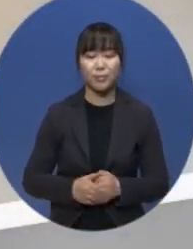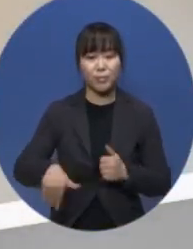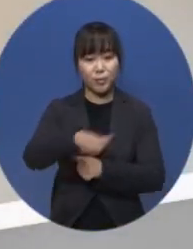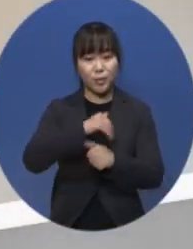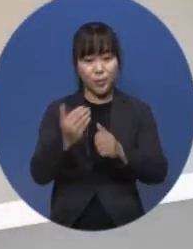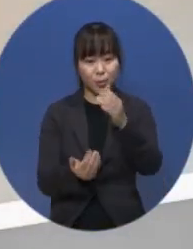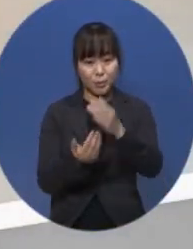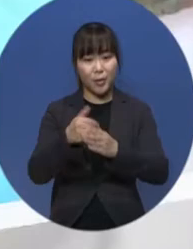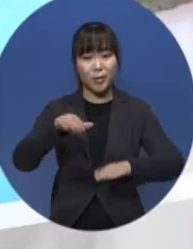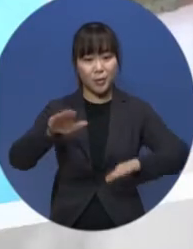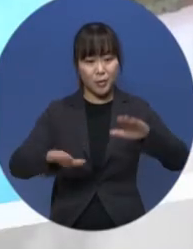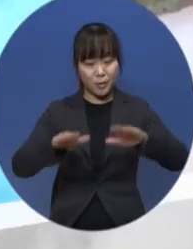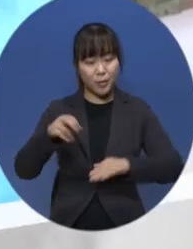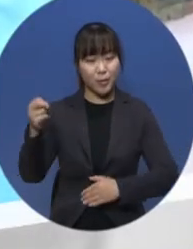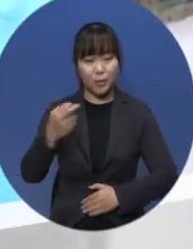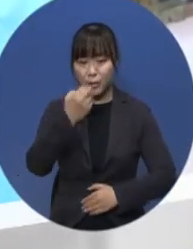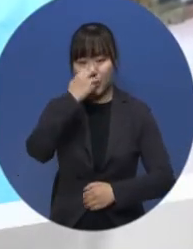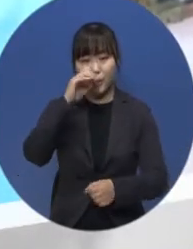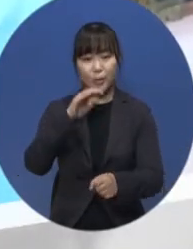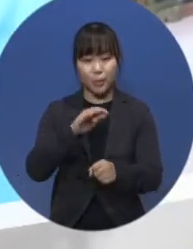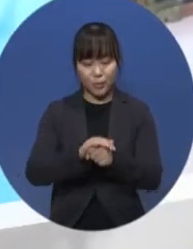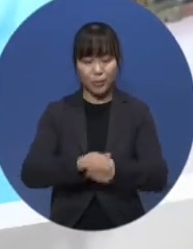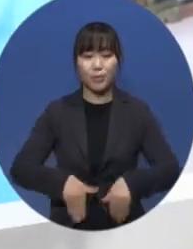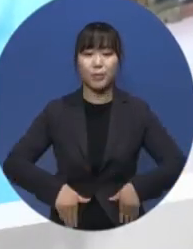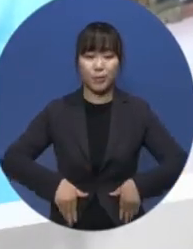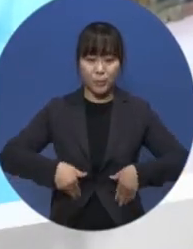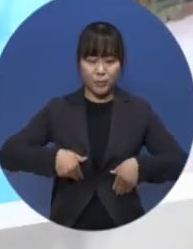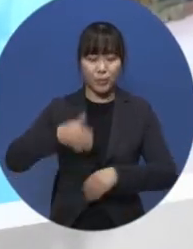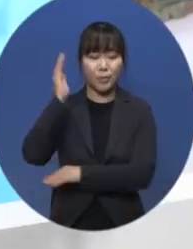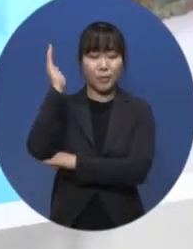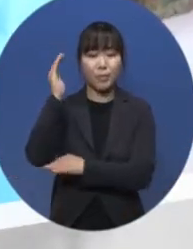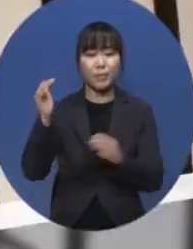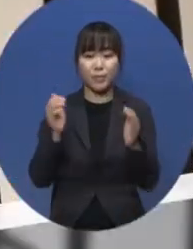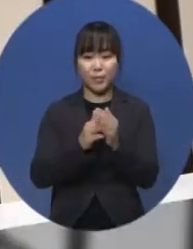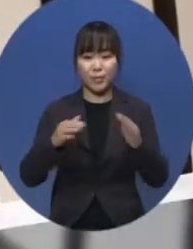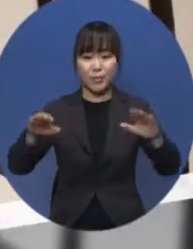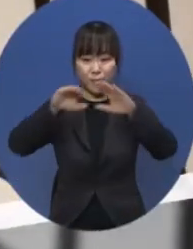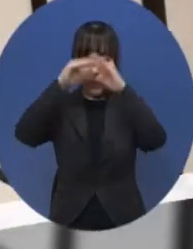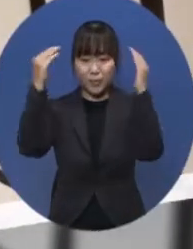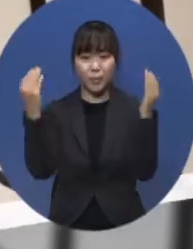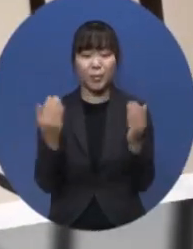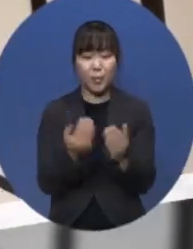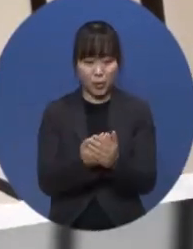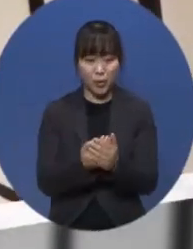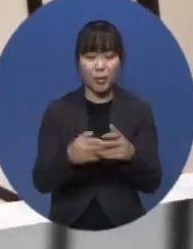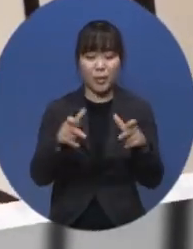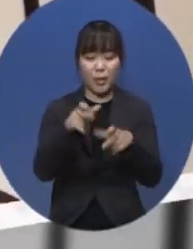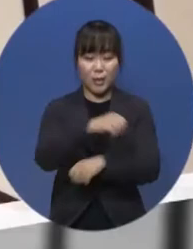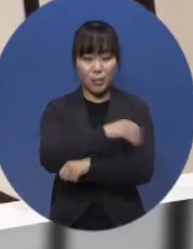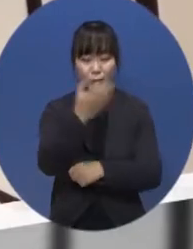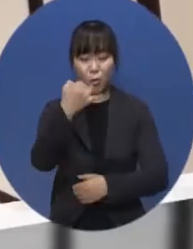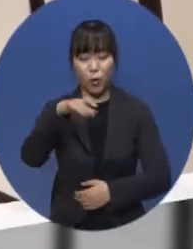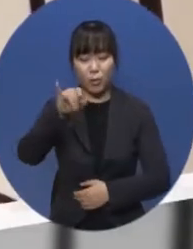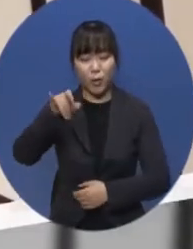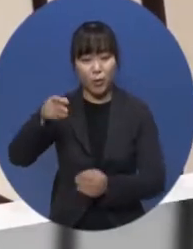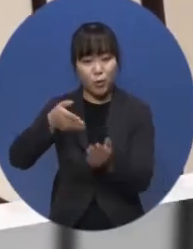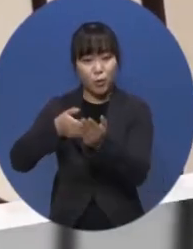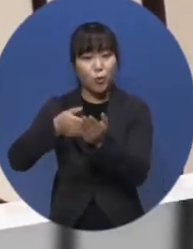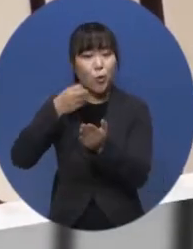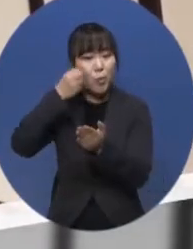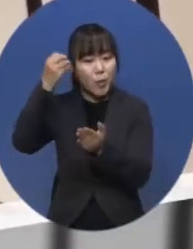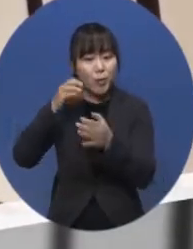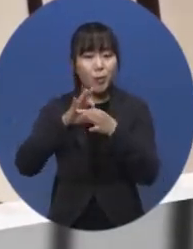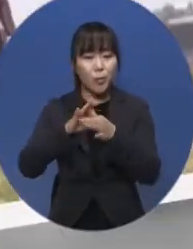우리 주변에서 일어나는 불공정한 사례부터 억울한 사연, 따뜻한 미담까지 장애인신문과